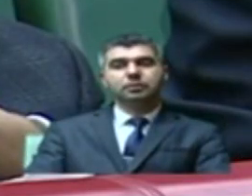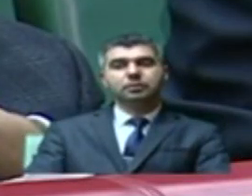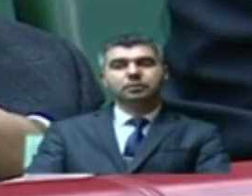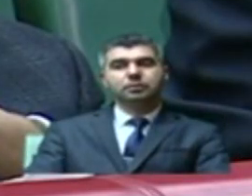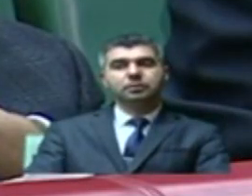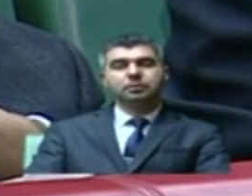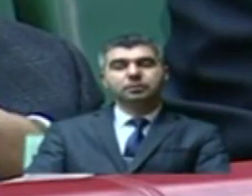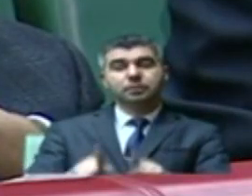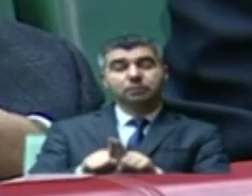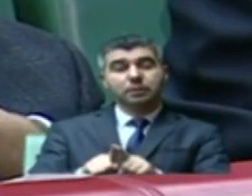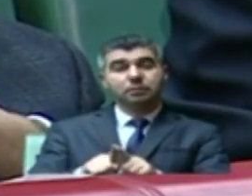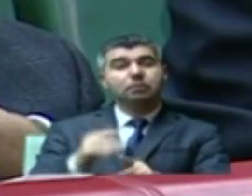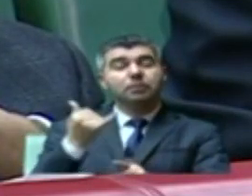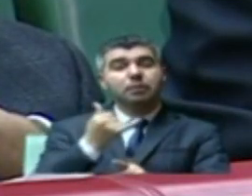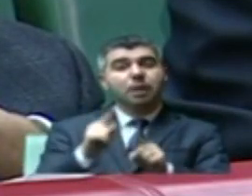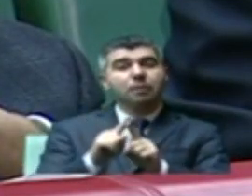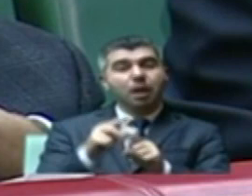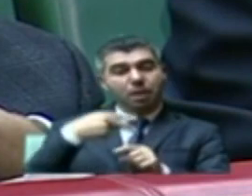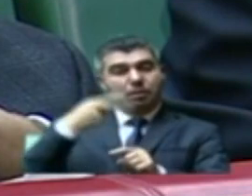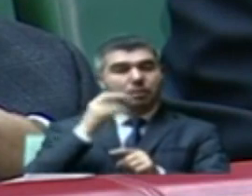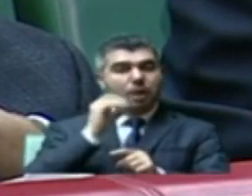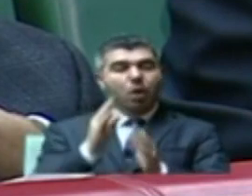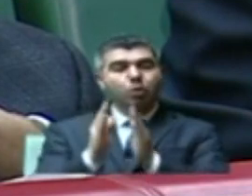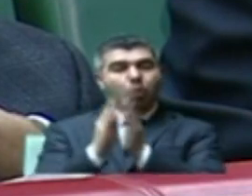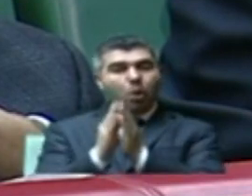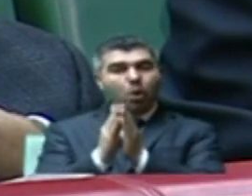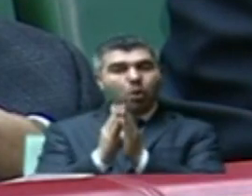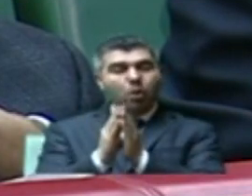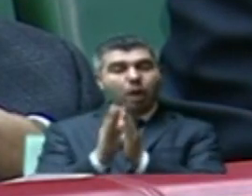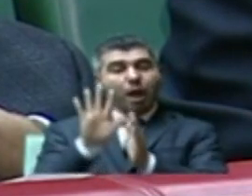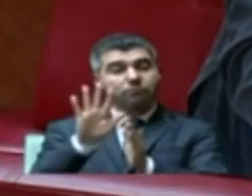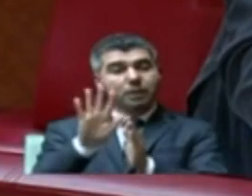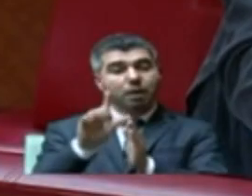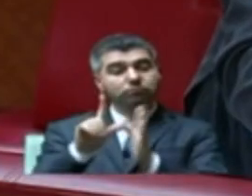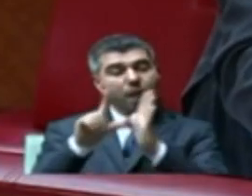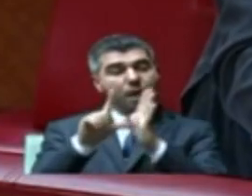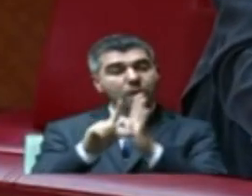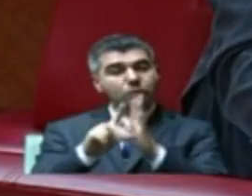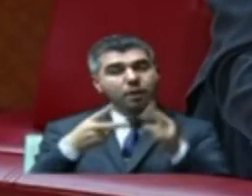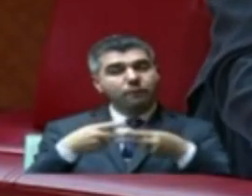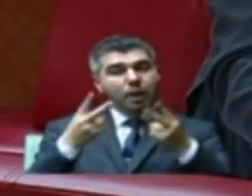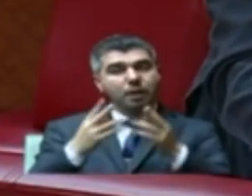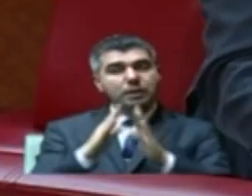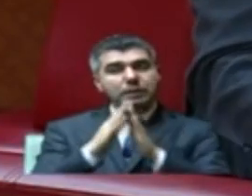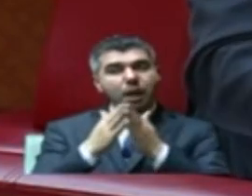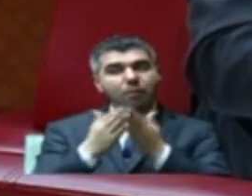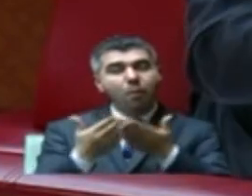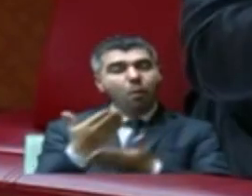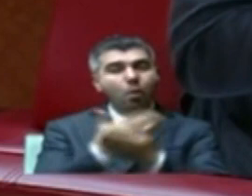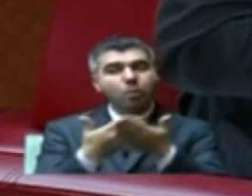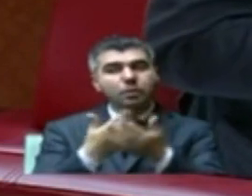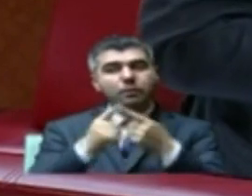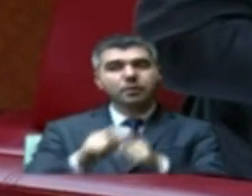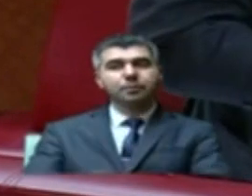من تأكيد على أن اللغة الأمازيغية حسب الفصل 5 هي لغة رسمية للدولة وهي رصيد مشترك لجميع